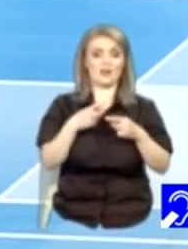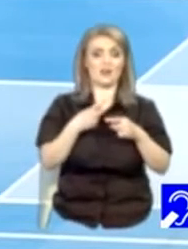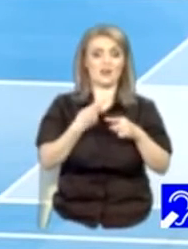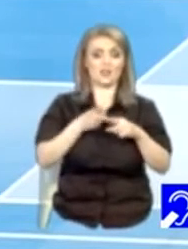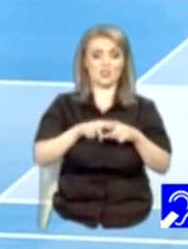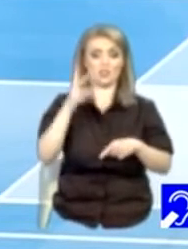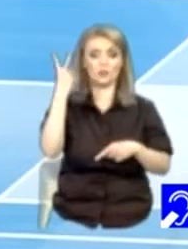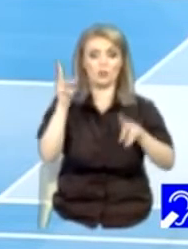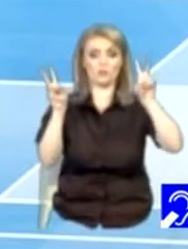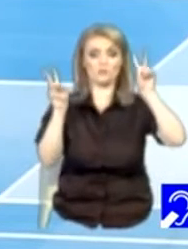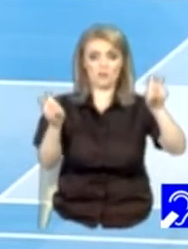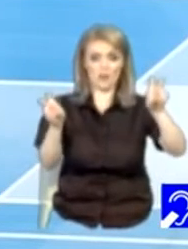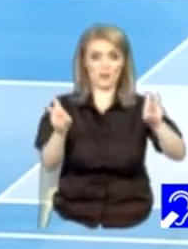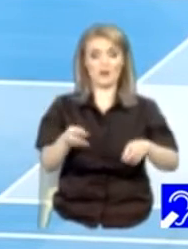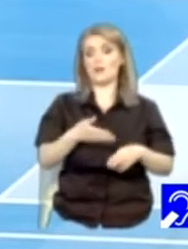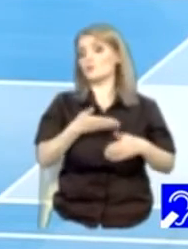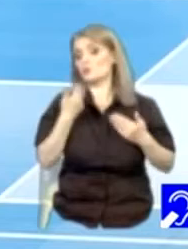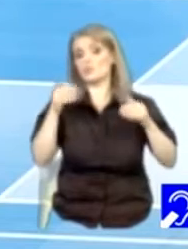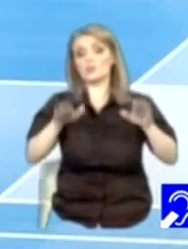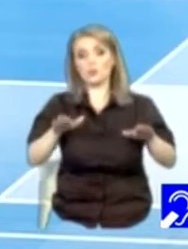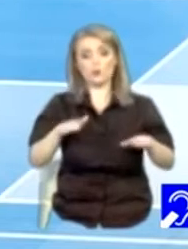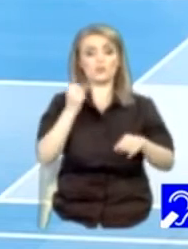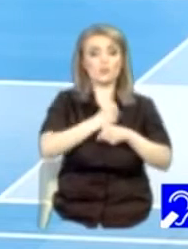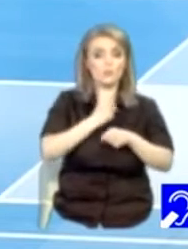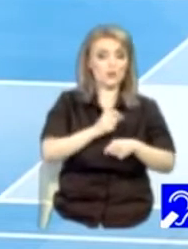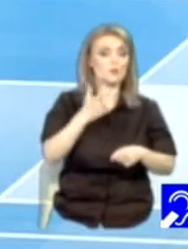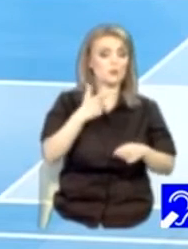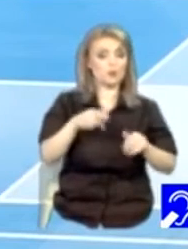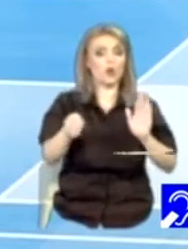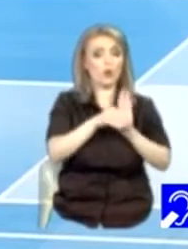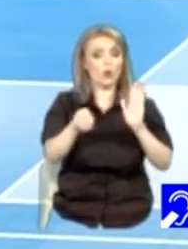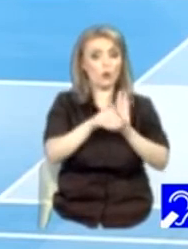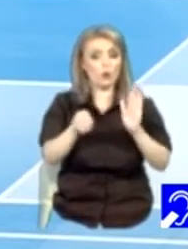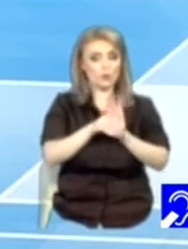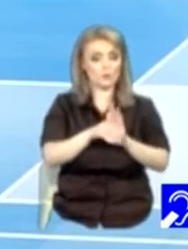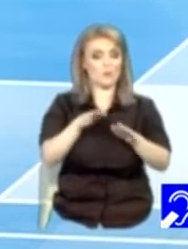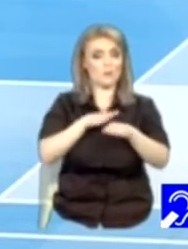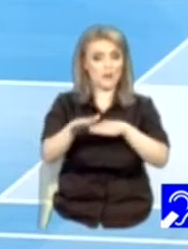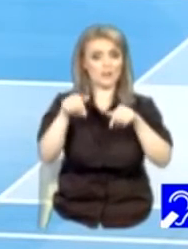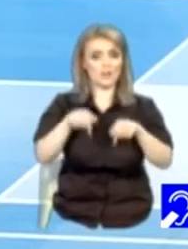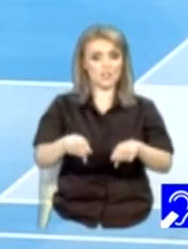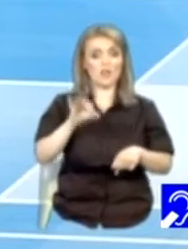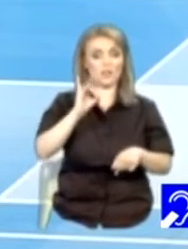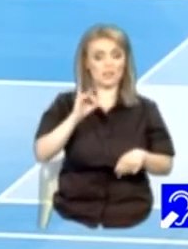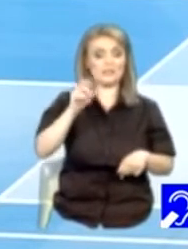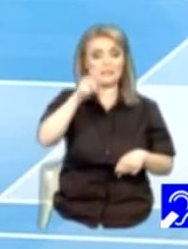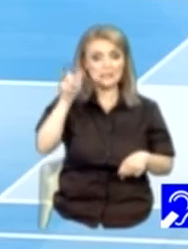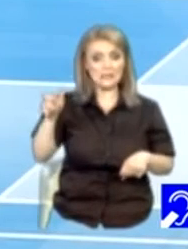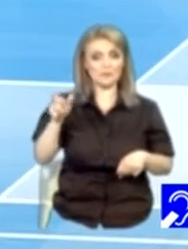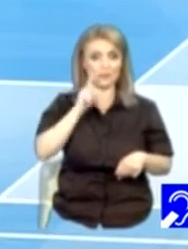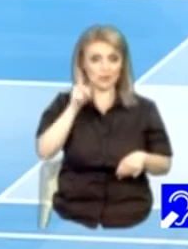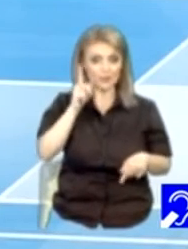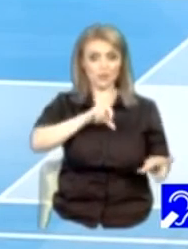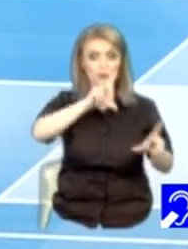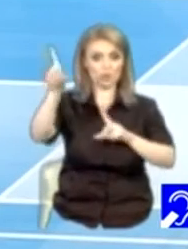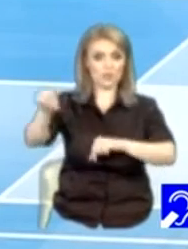cele două teme. Adică nu sunt locuri de muncă pentru că e corupție în țară și tinerii pleacă peste hotare. Ce soluții